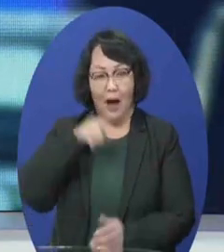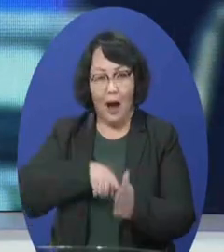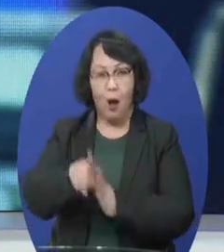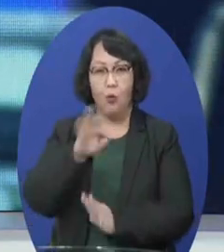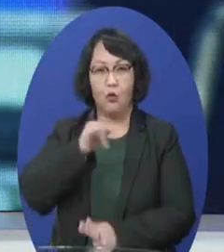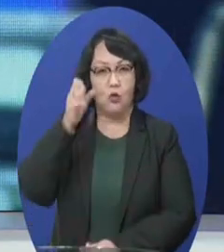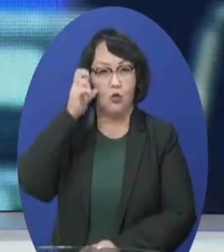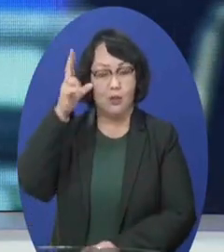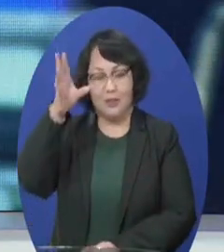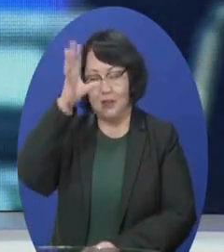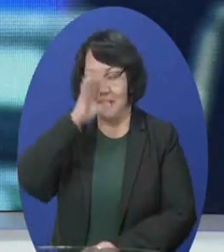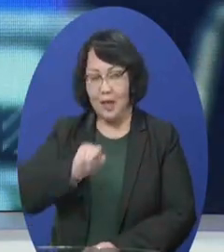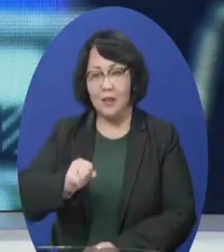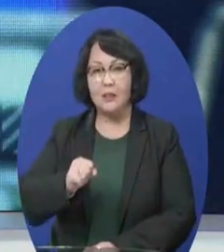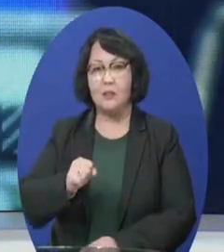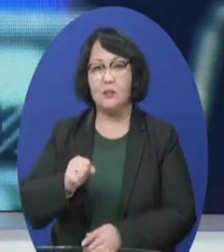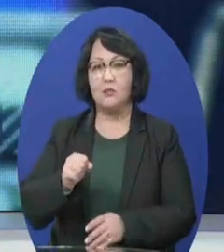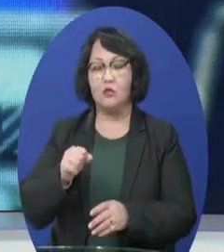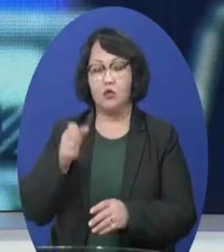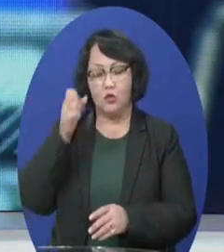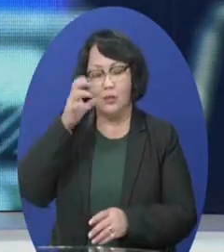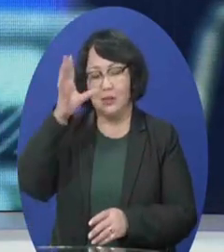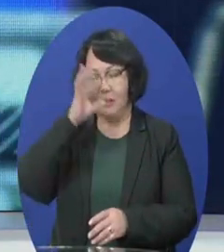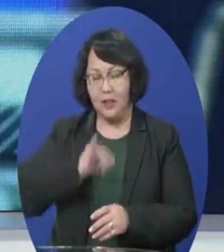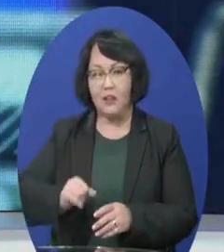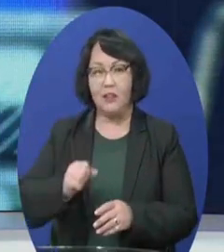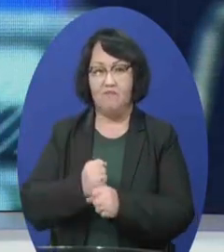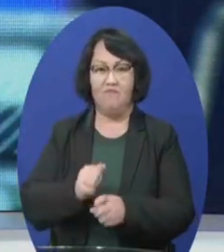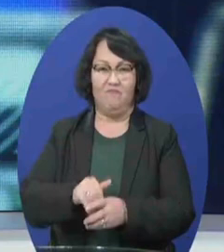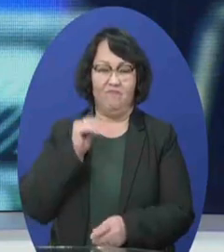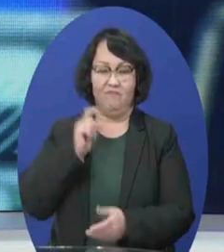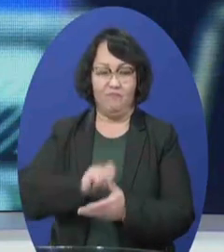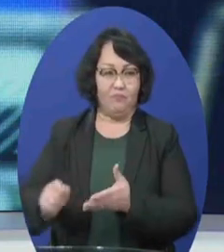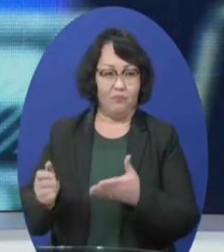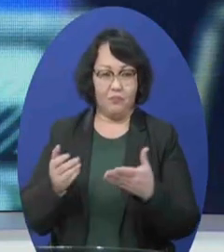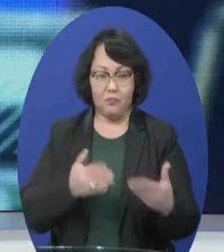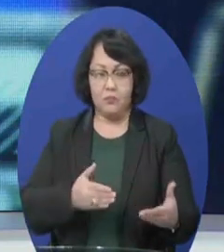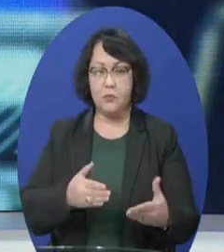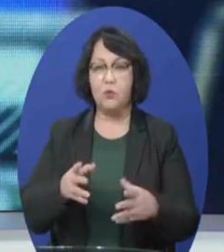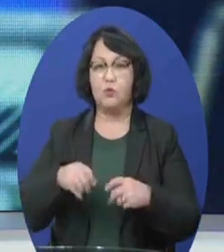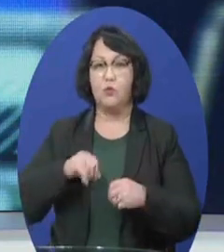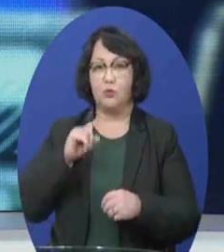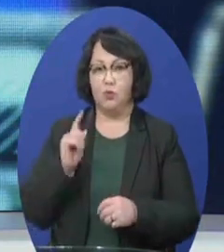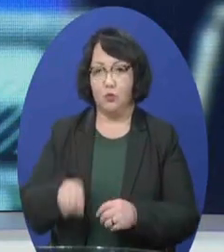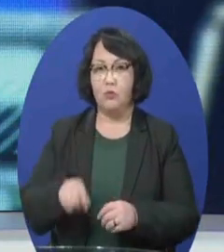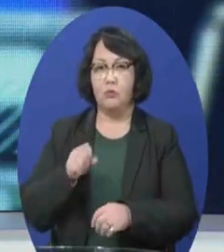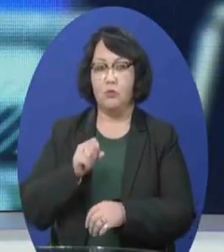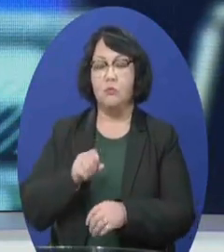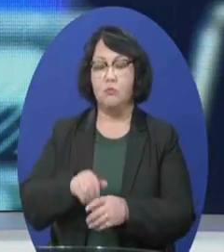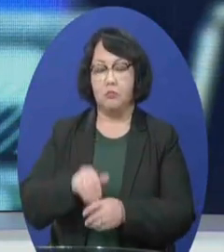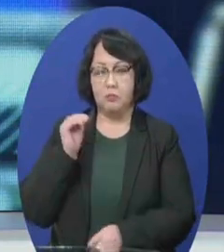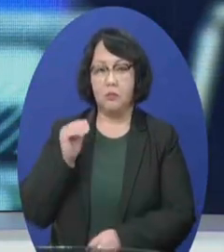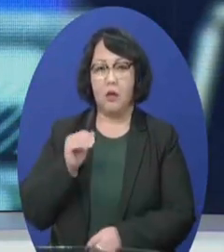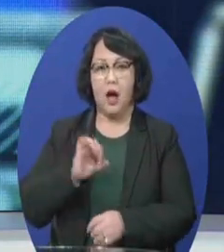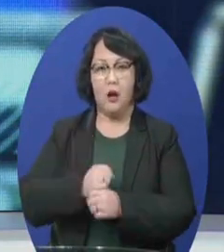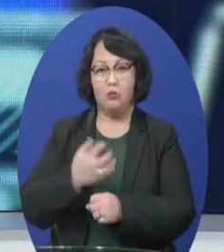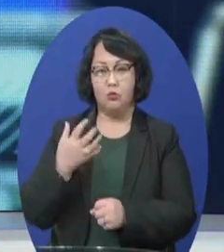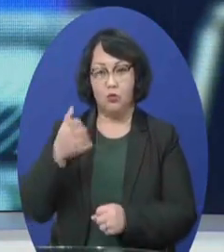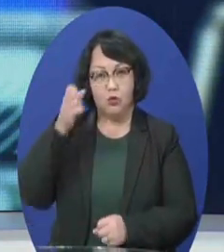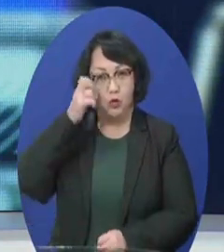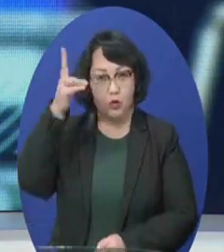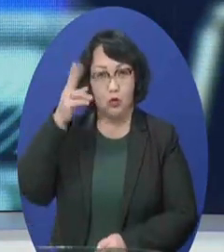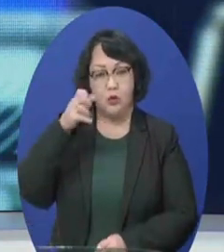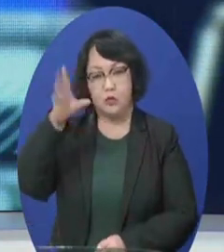огцорх хүсэлтээ гаргаж энэ асуудлыг улсын хурал хэлэлцлээ. Мөн энэ үеэр ерөнхий сайд ерөнхийлөгчдөд хариуцлага тооцох асуудлыг хөндсөн. За улс төрийн хүрээндх үйл